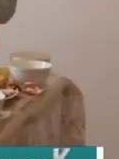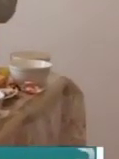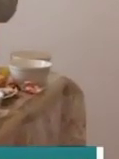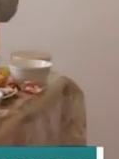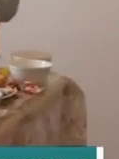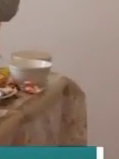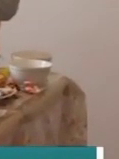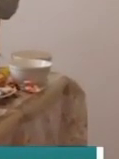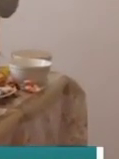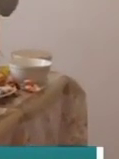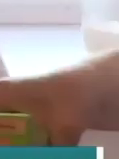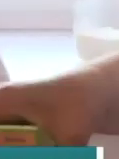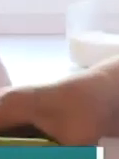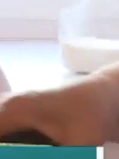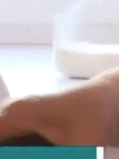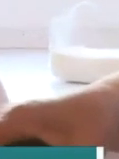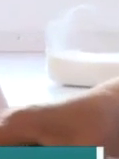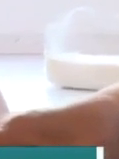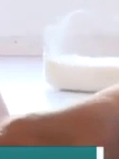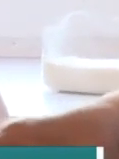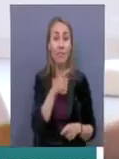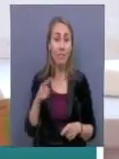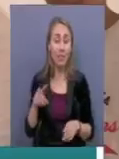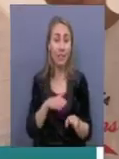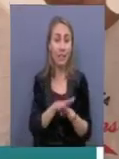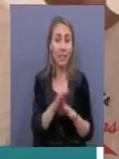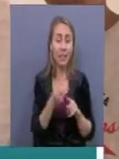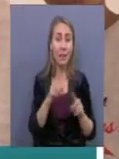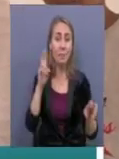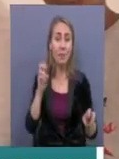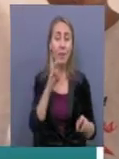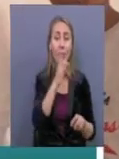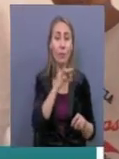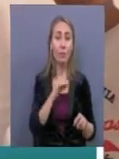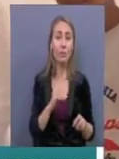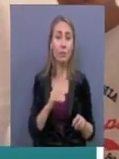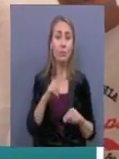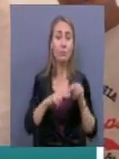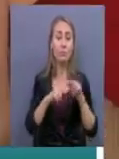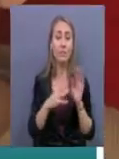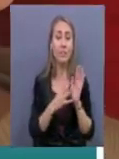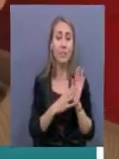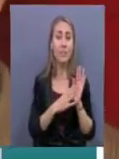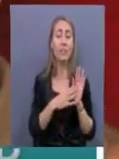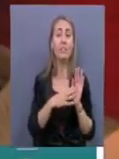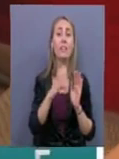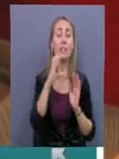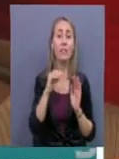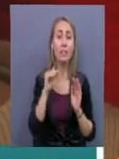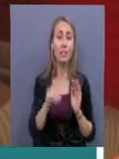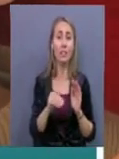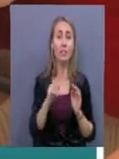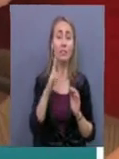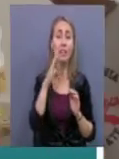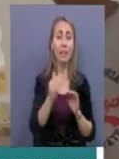Айнұр Есләмқызы 10 жыл бойы пәтер жалдап, өзгенің босағасында 6 балапанын бағып қағыпты. Қуанышқа кенелген атана ақ дастархан жайып, қоныс